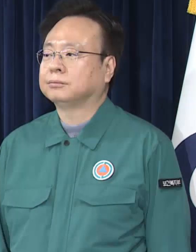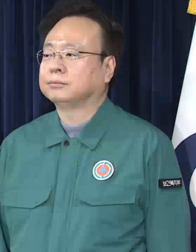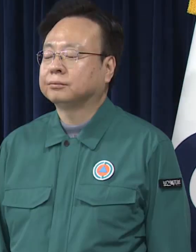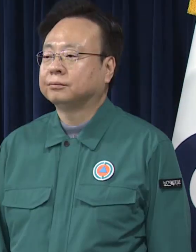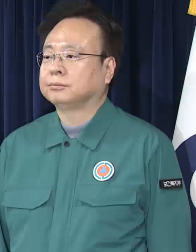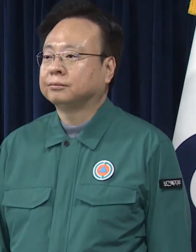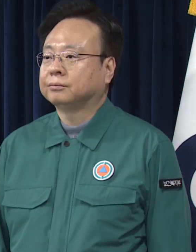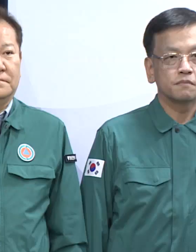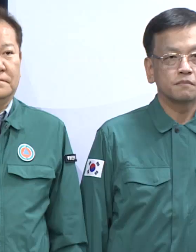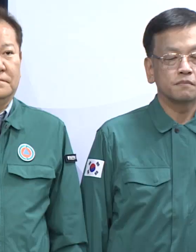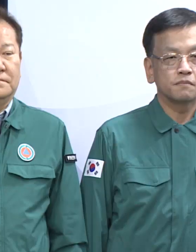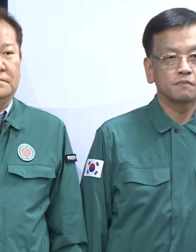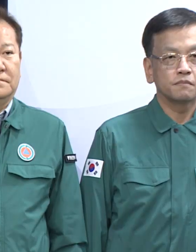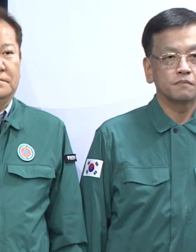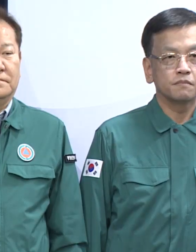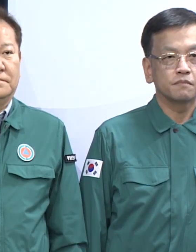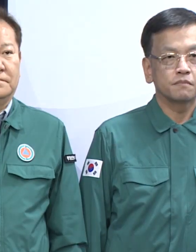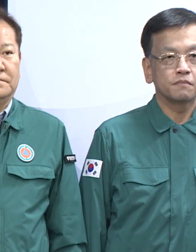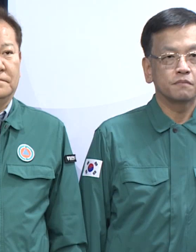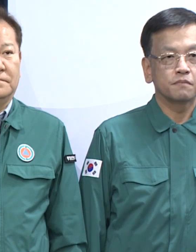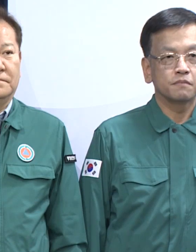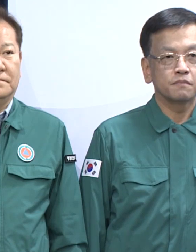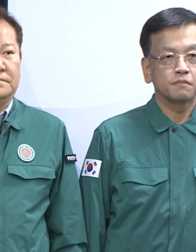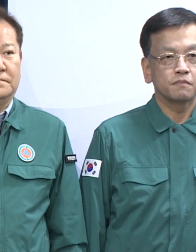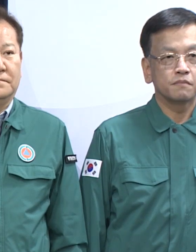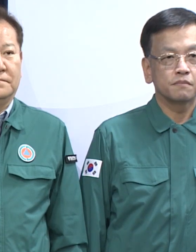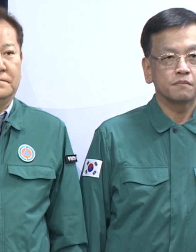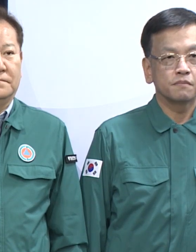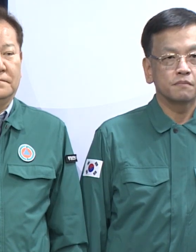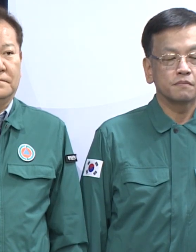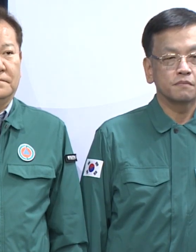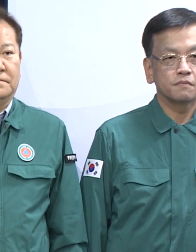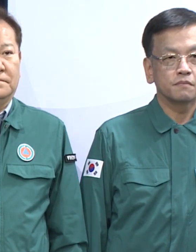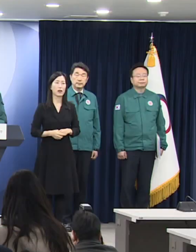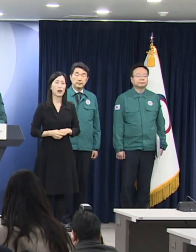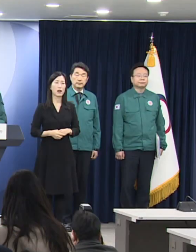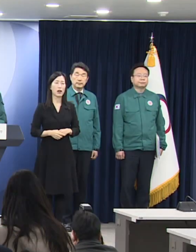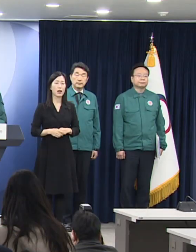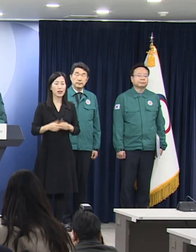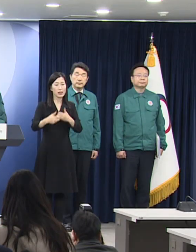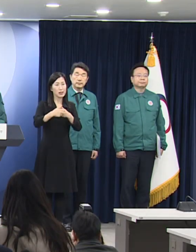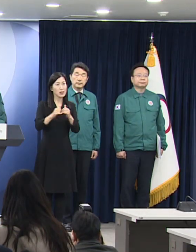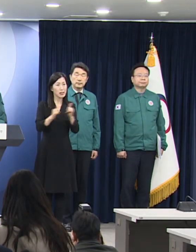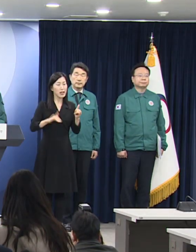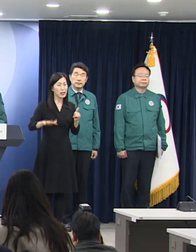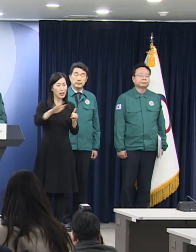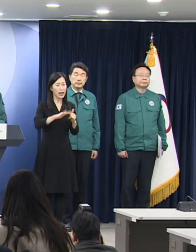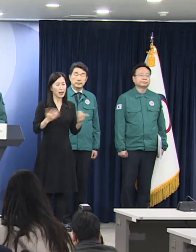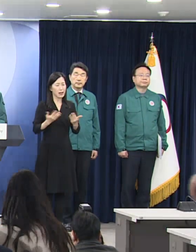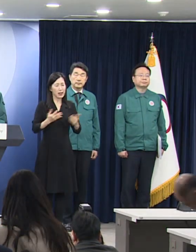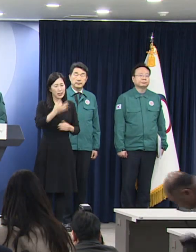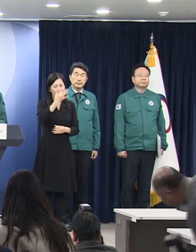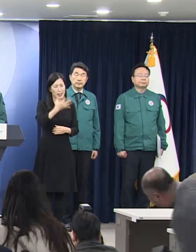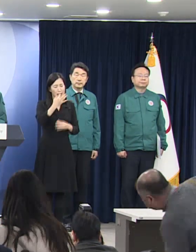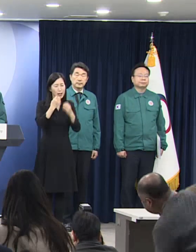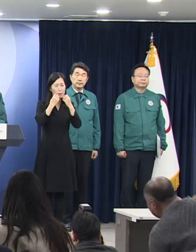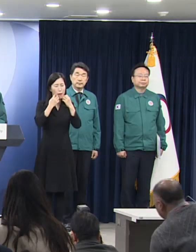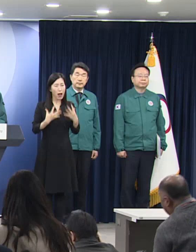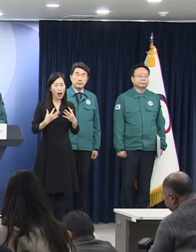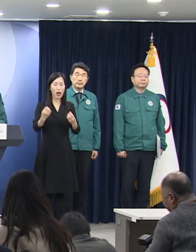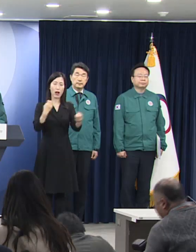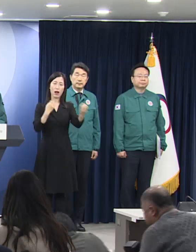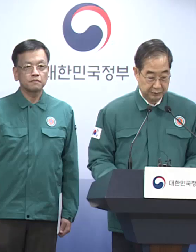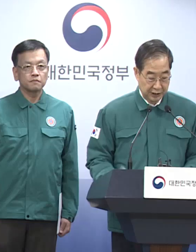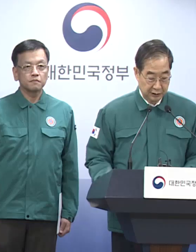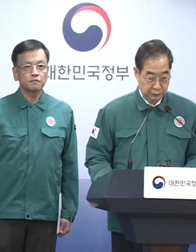이주호 사회부총리 등 참석자 전원이 민방위복을 입고 함께했습니다. 한 총리는 흔들림 없는 의료개혁 추진에